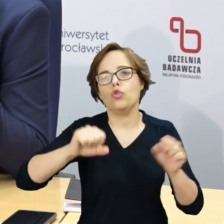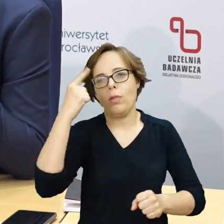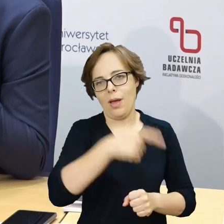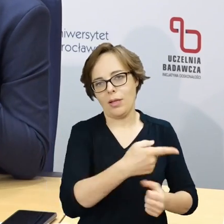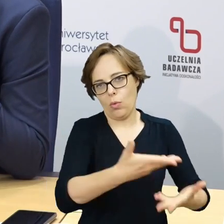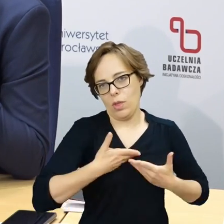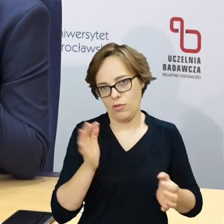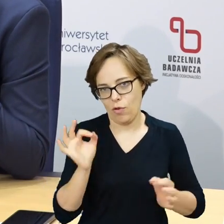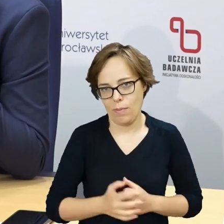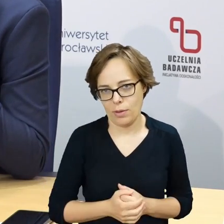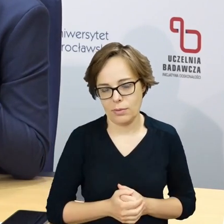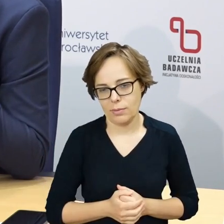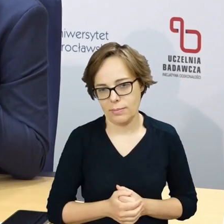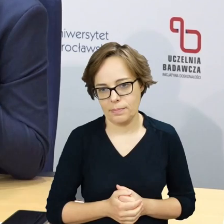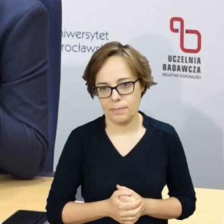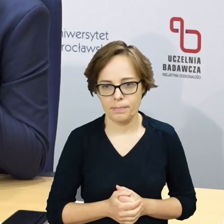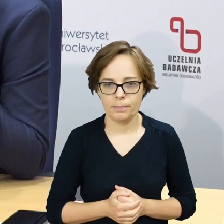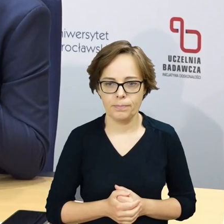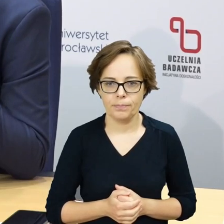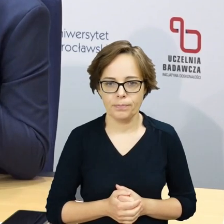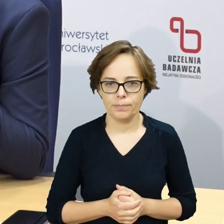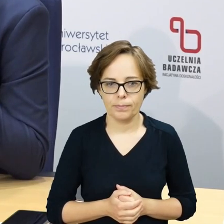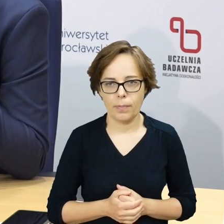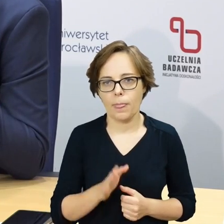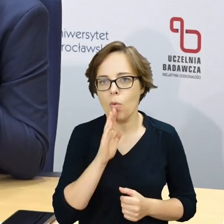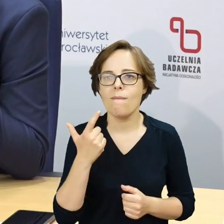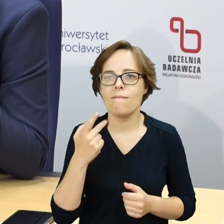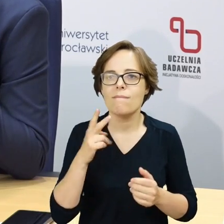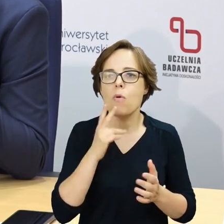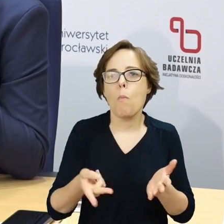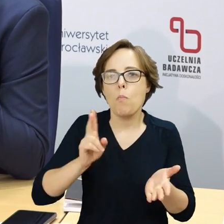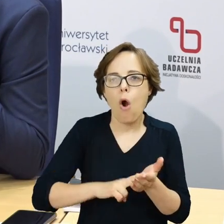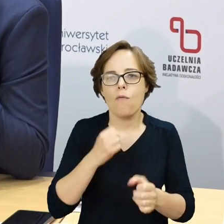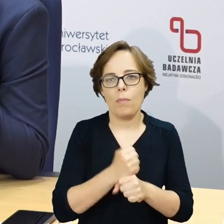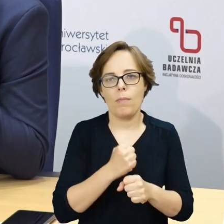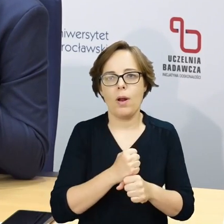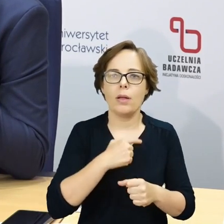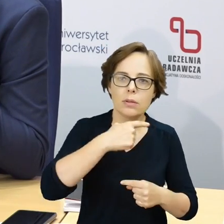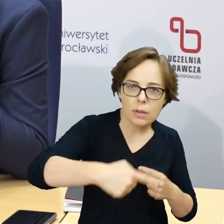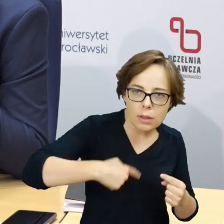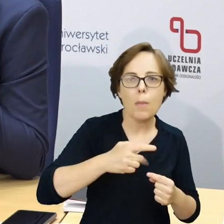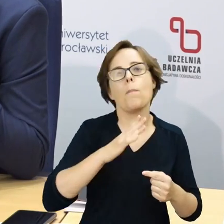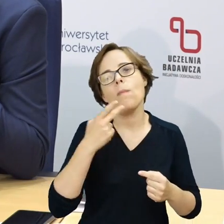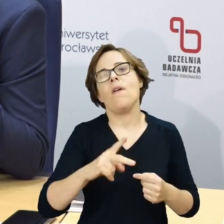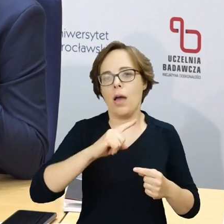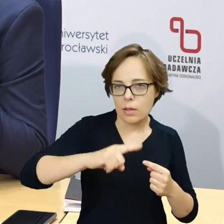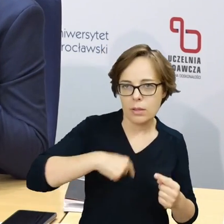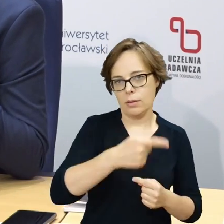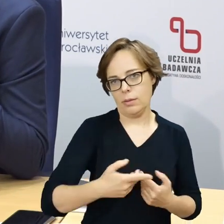Sądzę, że bardzo racjonalne i takie